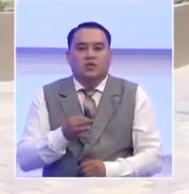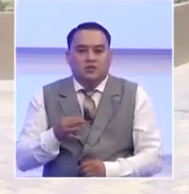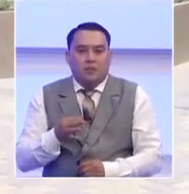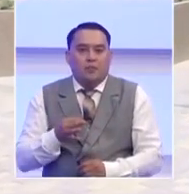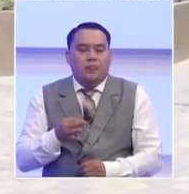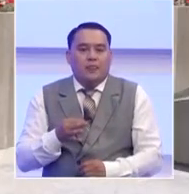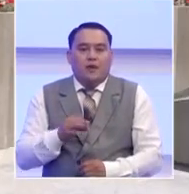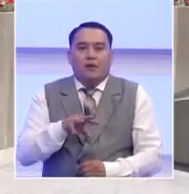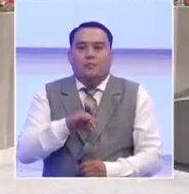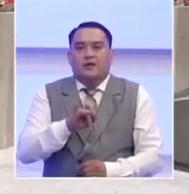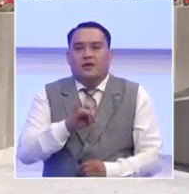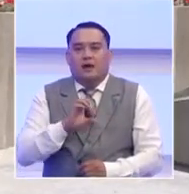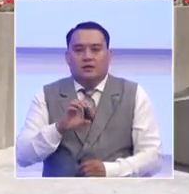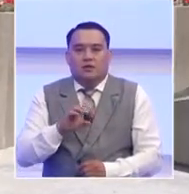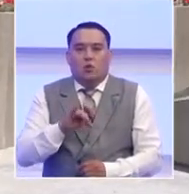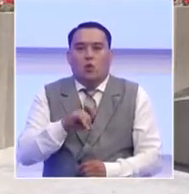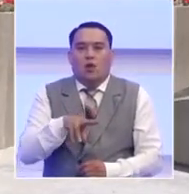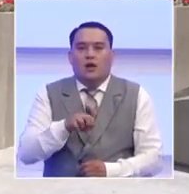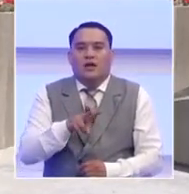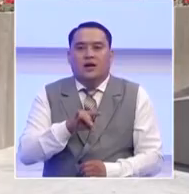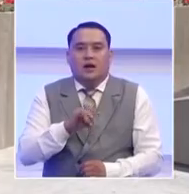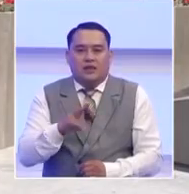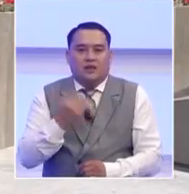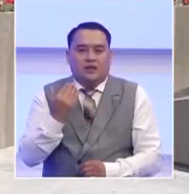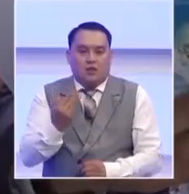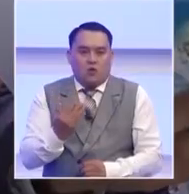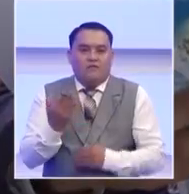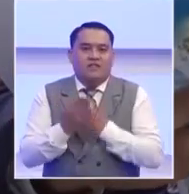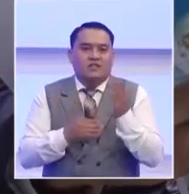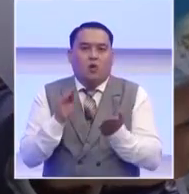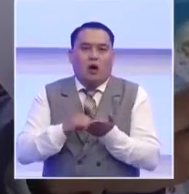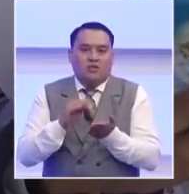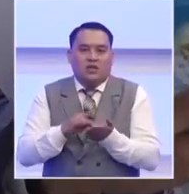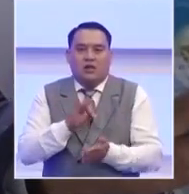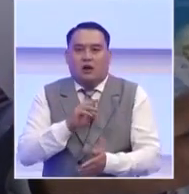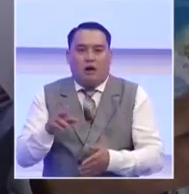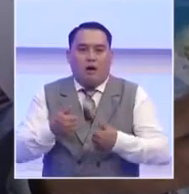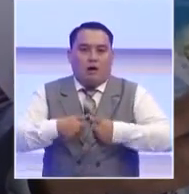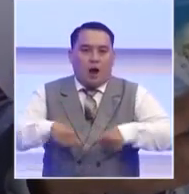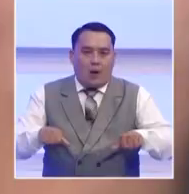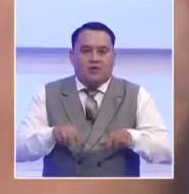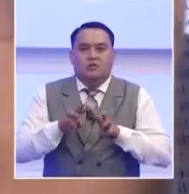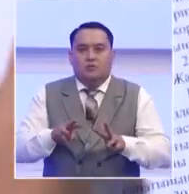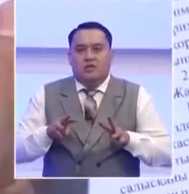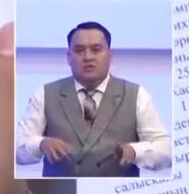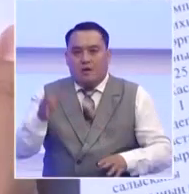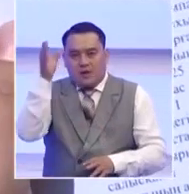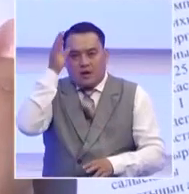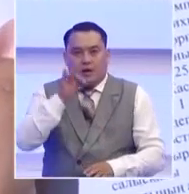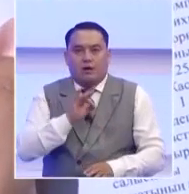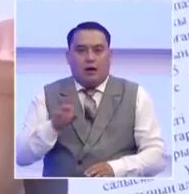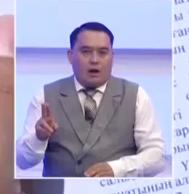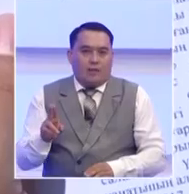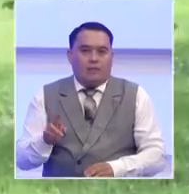области. Мирас Алпыспаев и Уалихан Есалиев. Их портфолио высоко оценила Республиканская комиссия Министерства образования